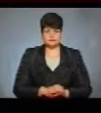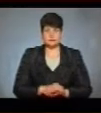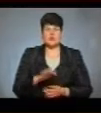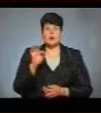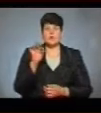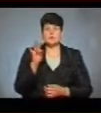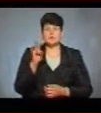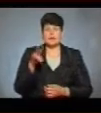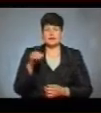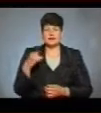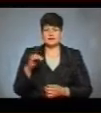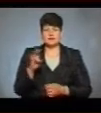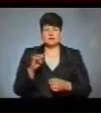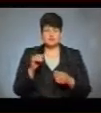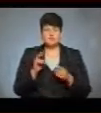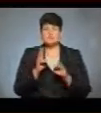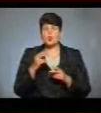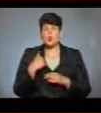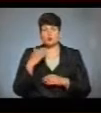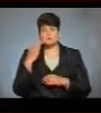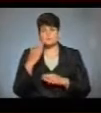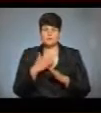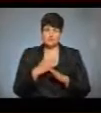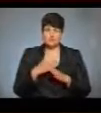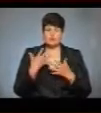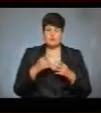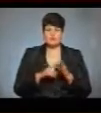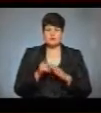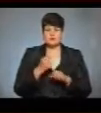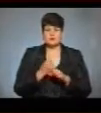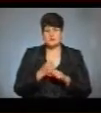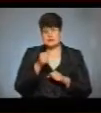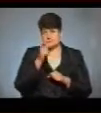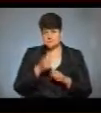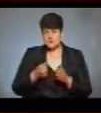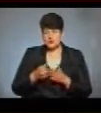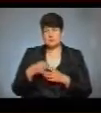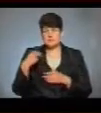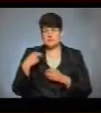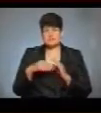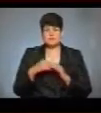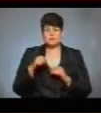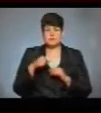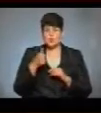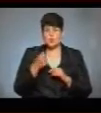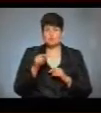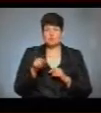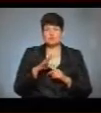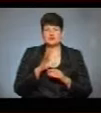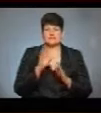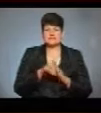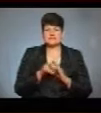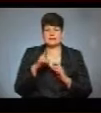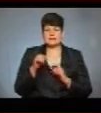Онлайн-інструмент «Вибори 2019. За кого голосувати» частково запрацював за місяць до президентських виборів цього року. Тоді там були внесені дані